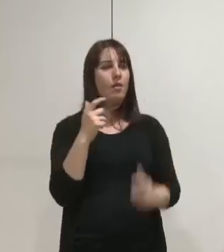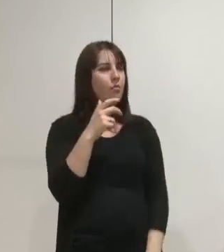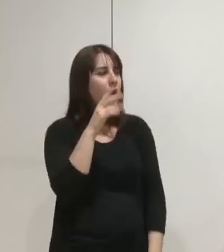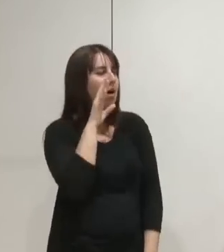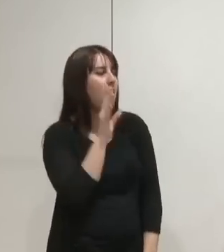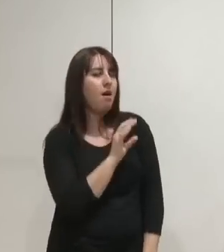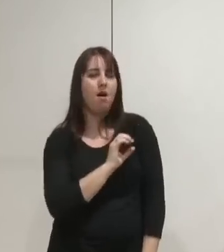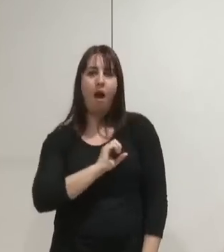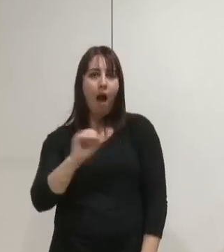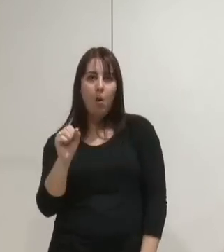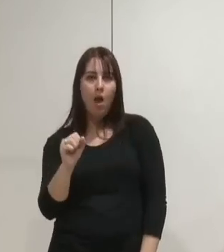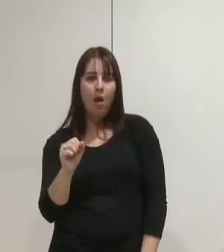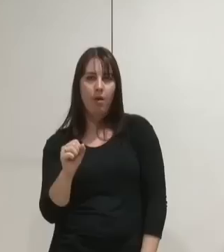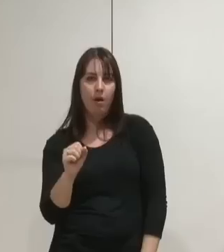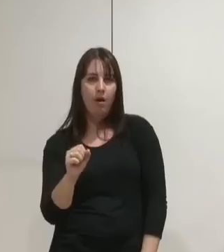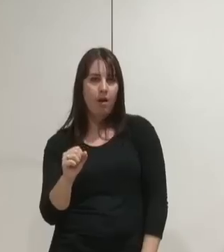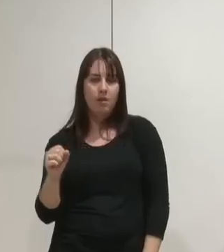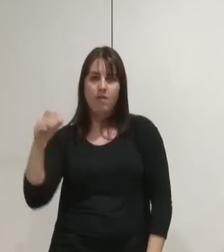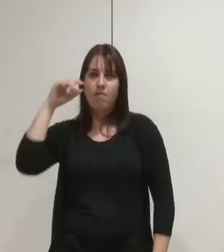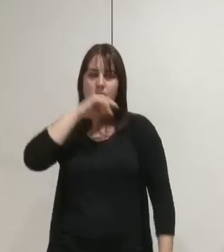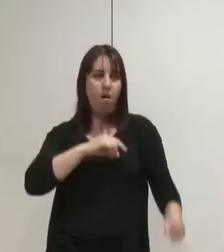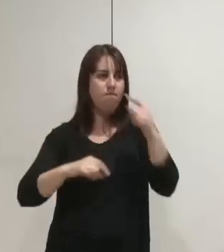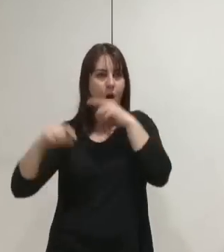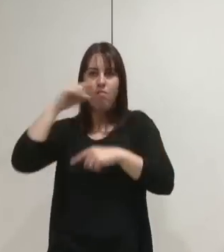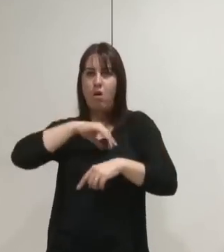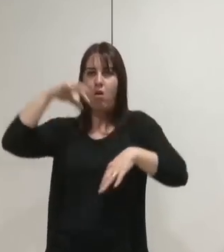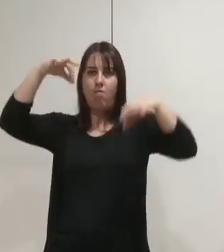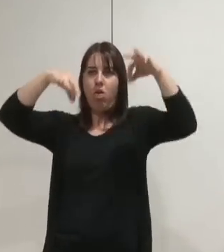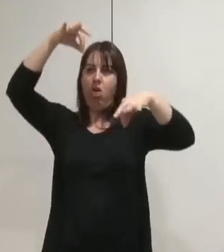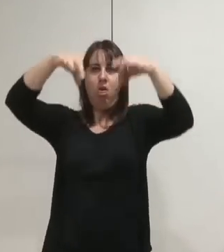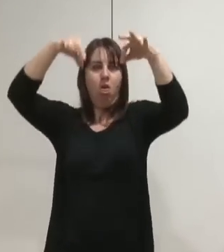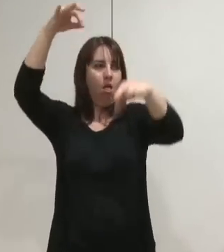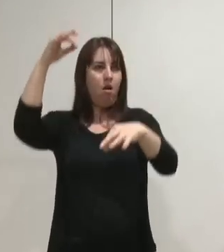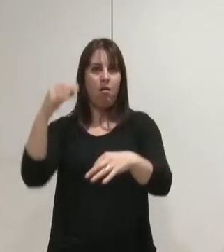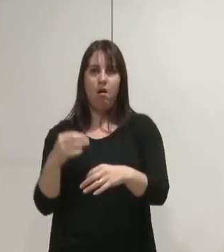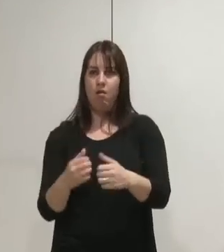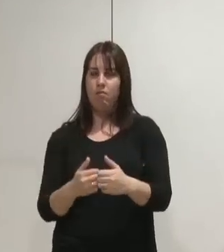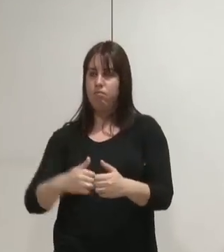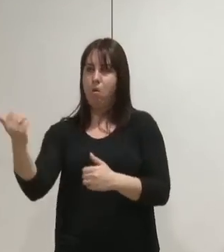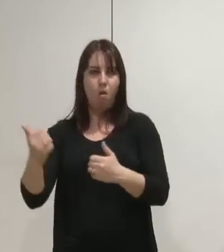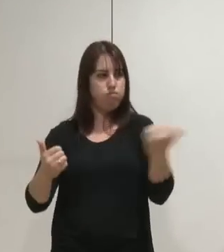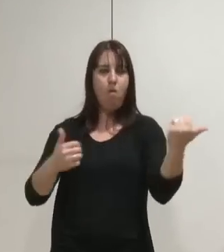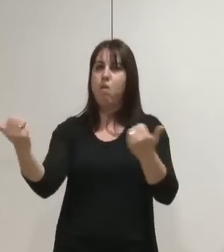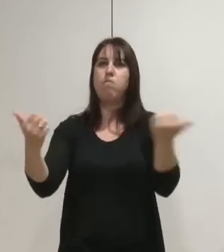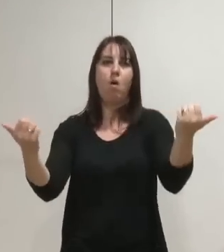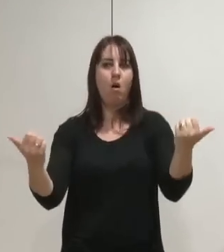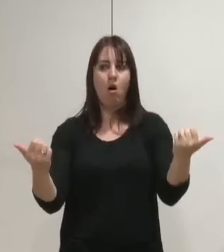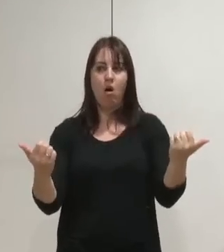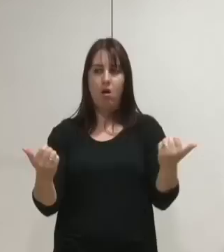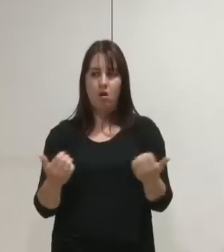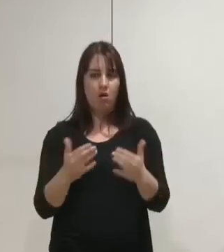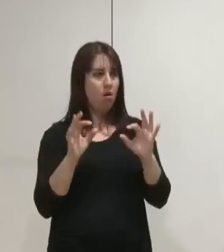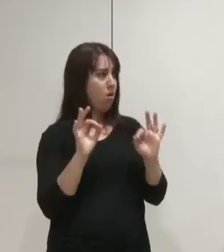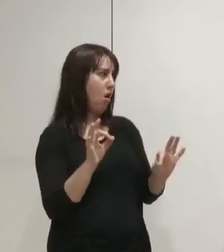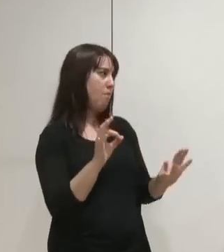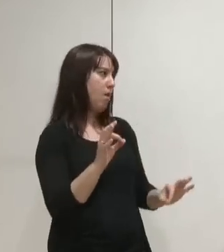à finalement à avaler toutes les couleœuves les unes après les autres un coup dans un sens un coup dans l'autre à votre bonne